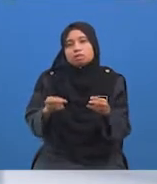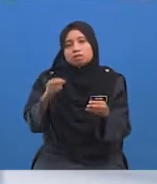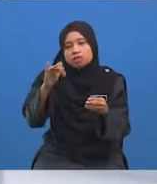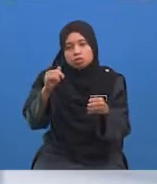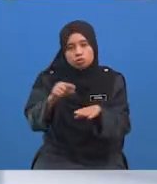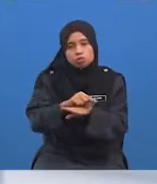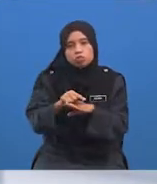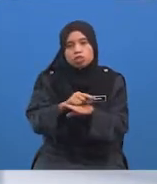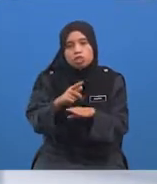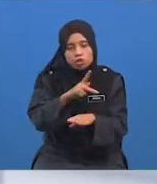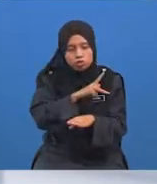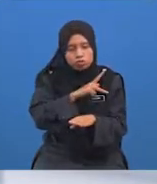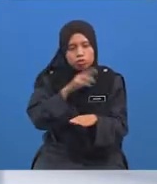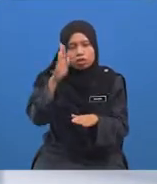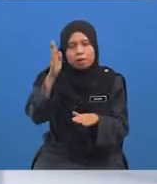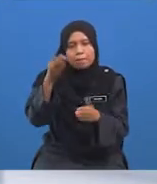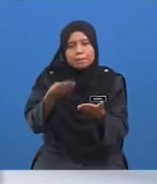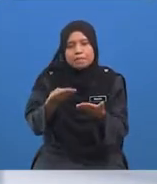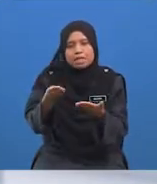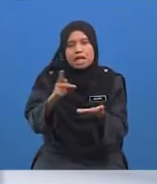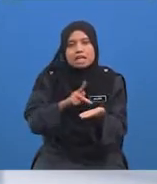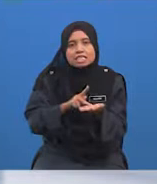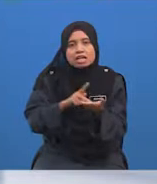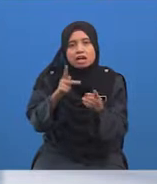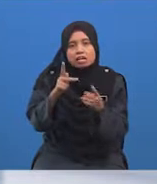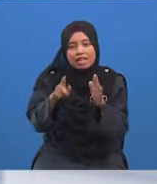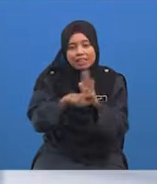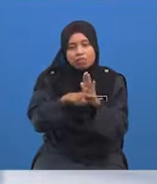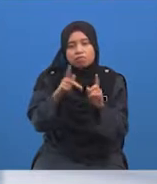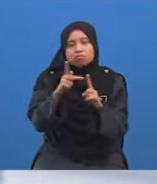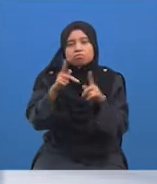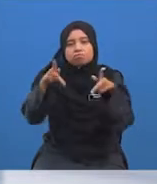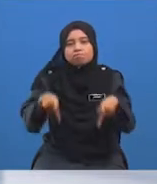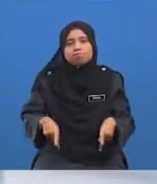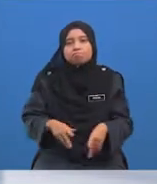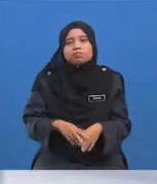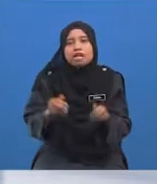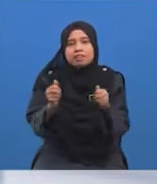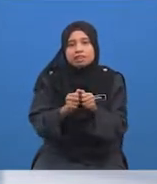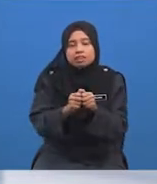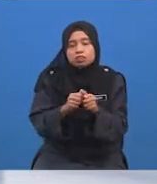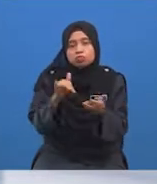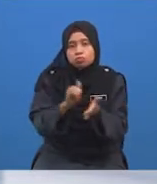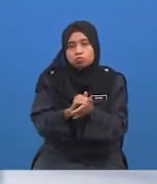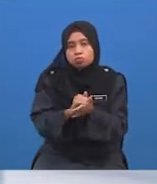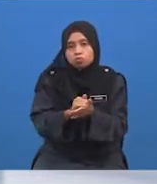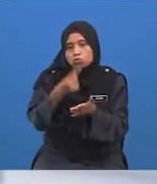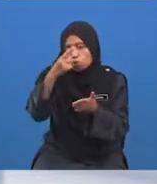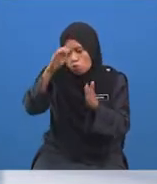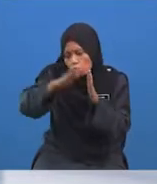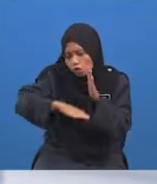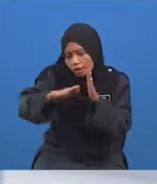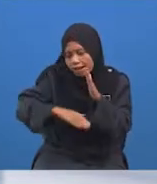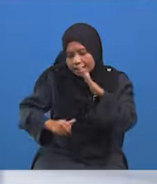ketua akan memberi kesan negatif kepada pekerja. Dengan demikian, bagi mengurangkan